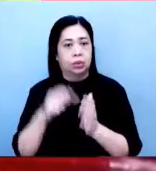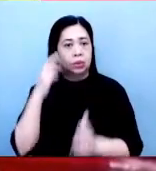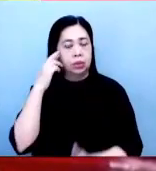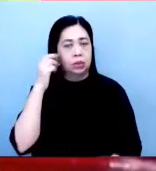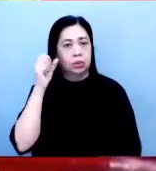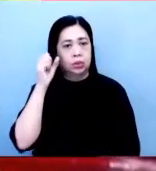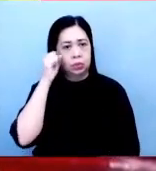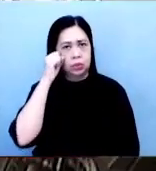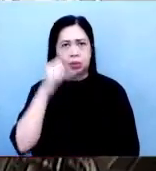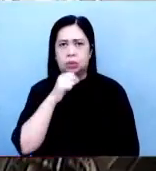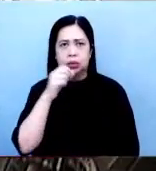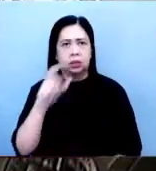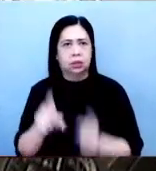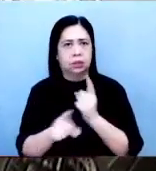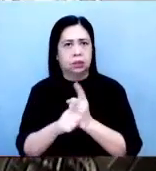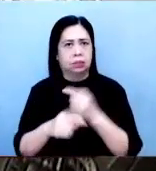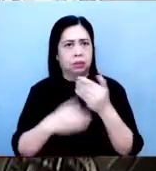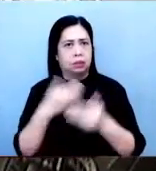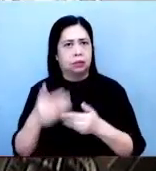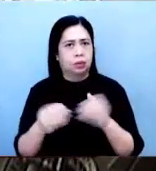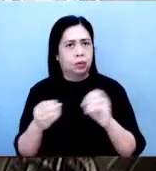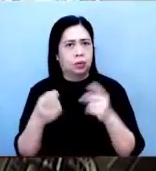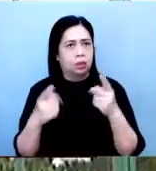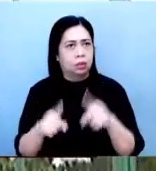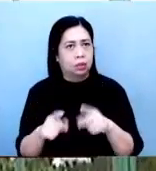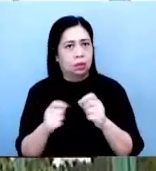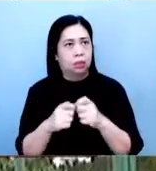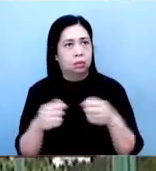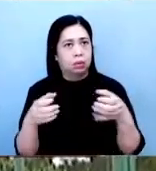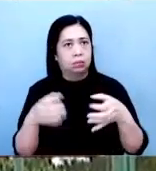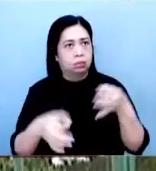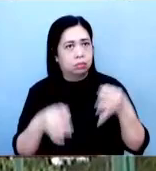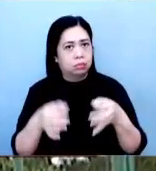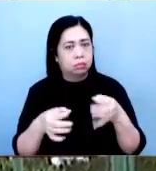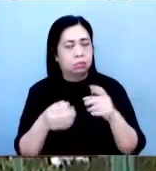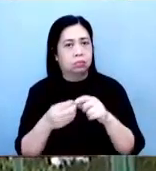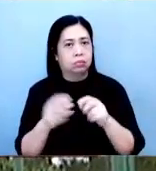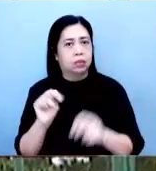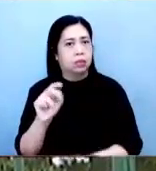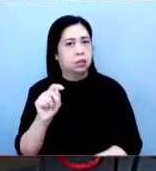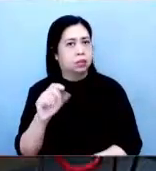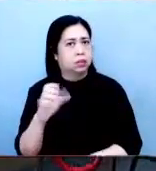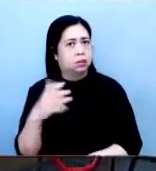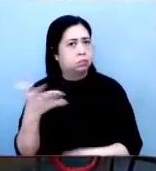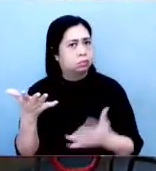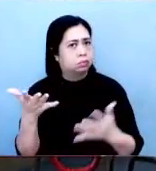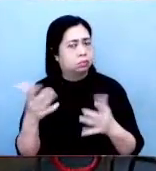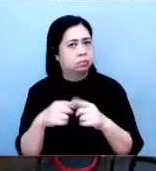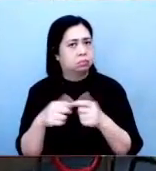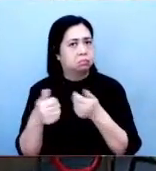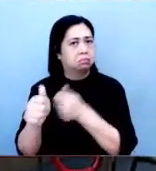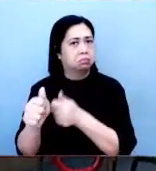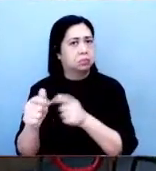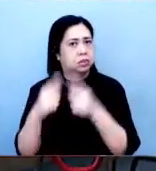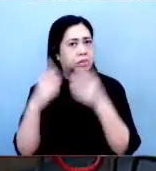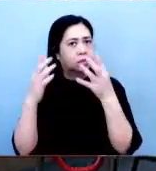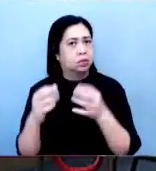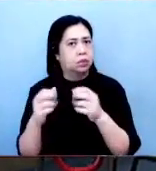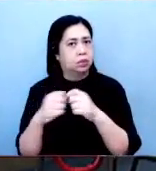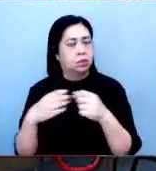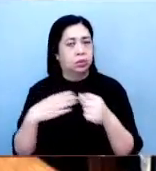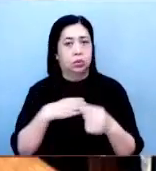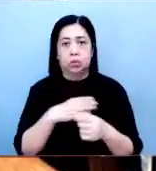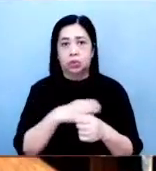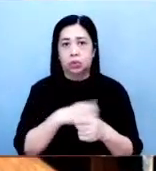due process. Wala raw nangyaring kahit anong pagdinig sa panig ng NTC. Ibinasa lang daw nito ang desisyon sa Kamara kung saan